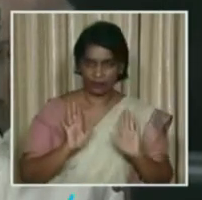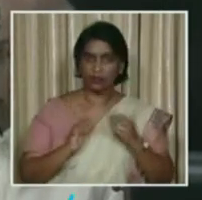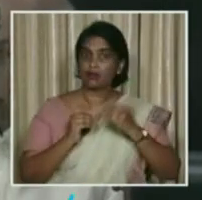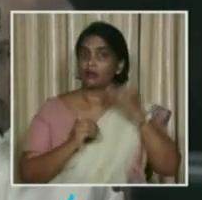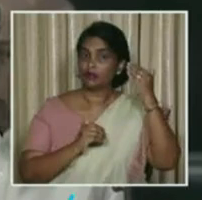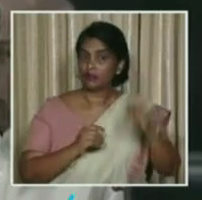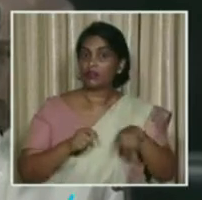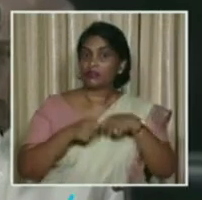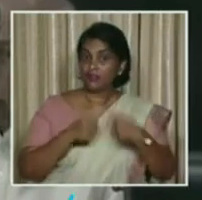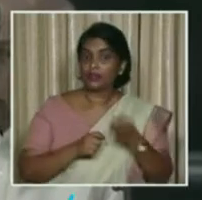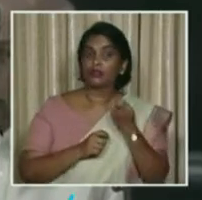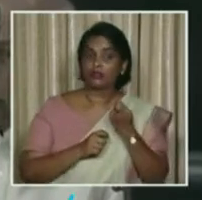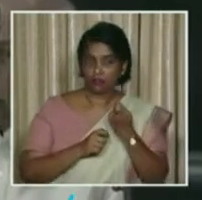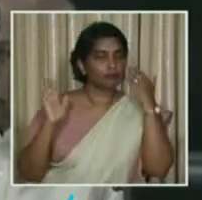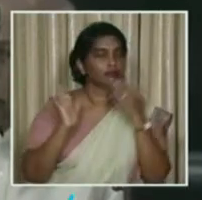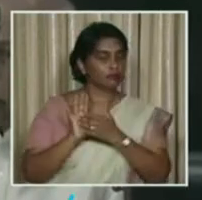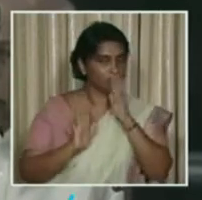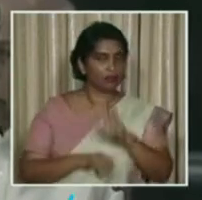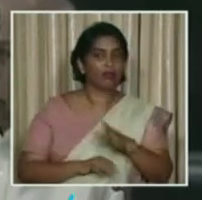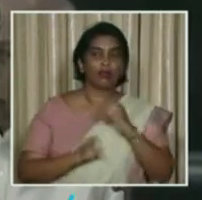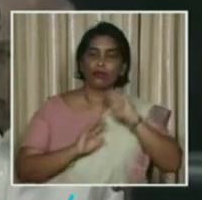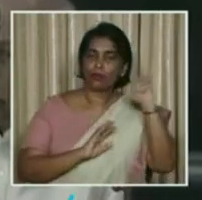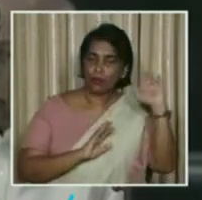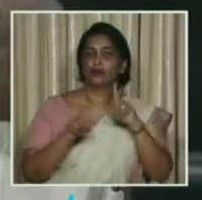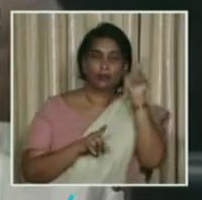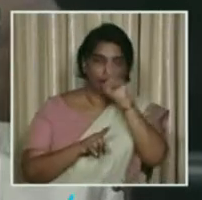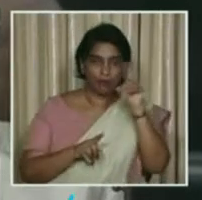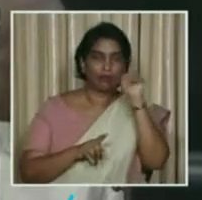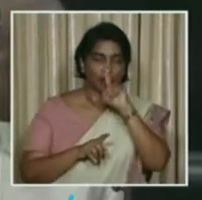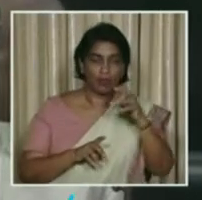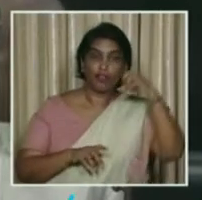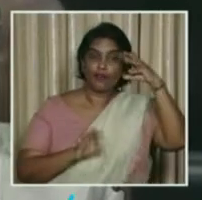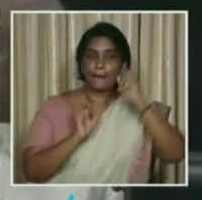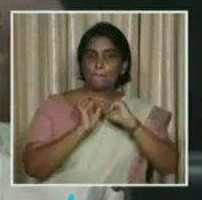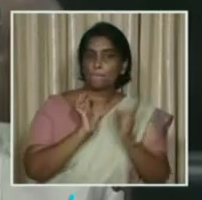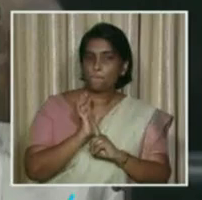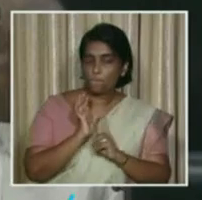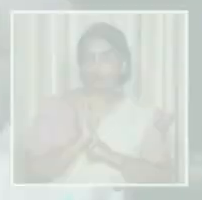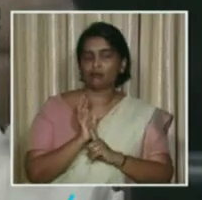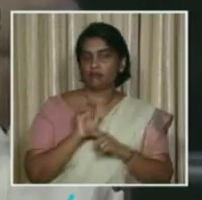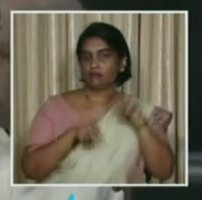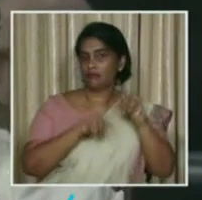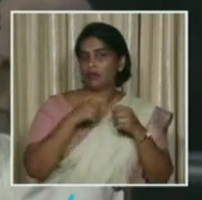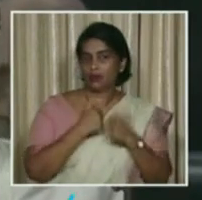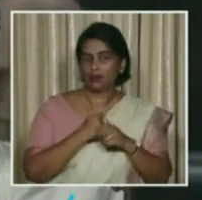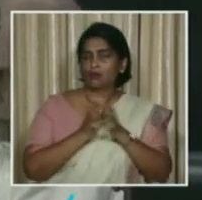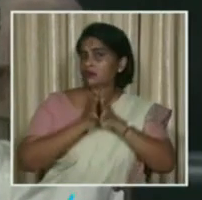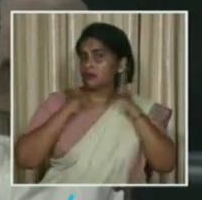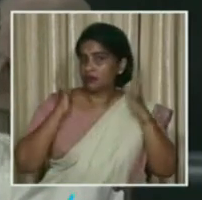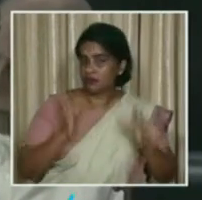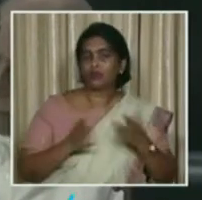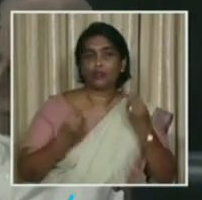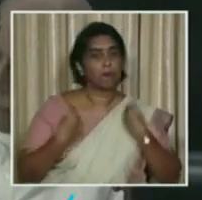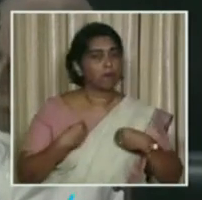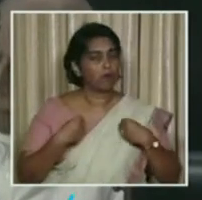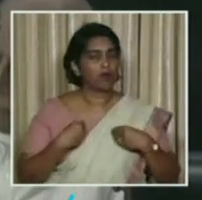අනාගත පිරිවැය ඇස්තමේන්තුව සැලකිල්ලටගෙන සෑම සය මාසයකට වරක්ම විදුලි බිල ගැළපීමට පියවර ගන්නවා මහා පරිමාණයෙන් පාඩු